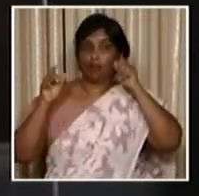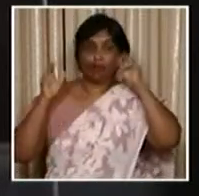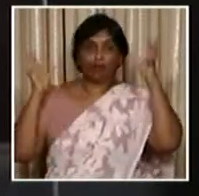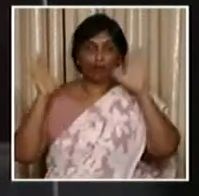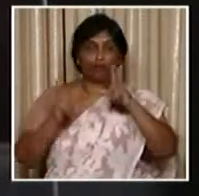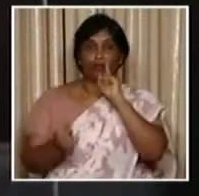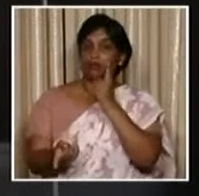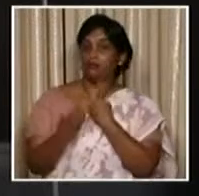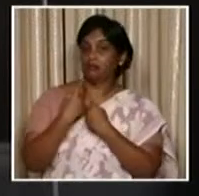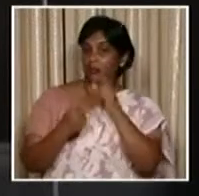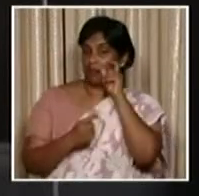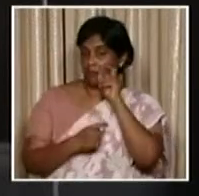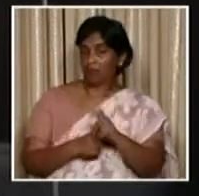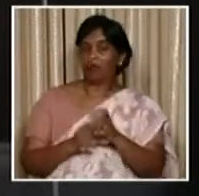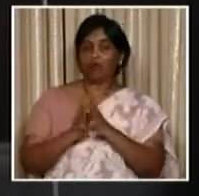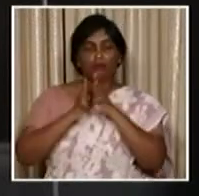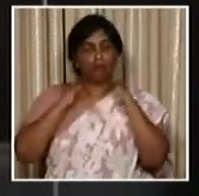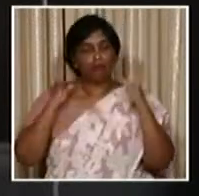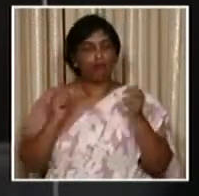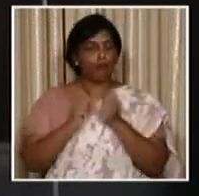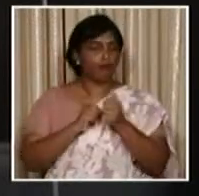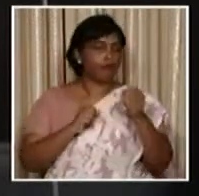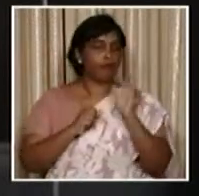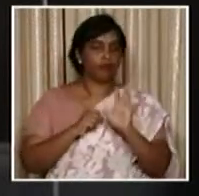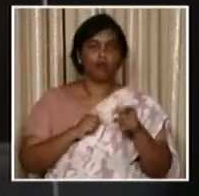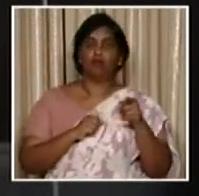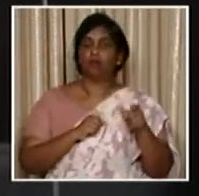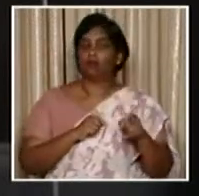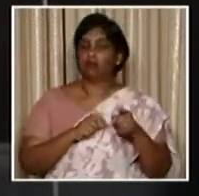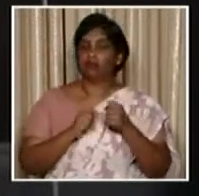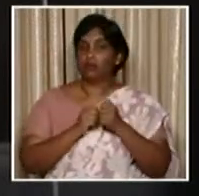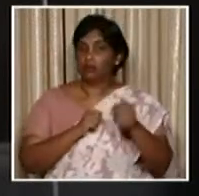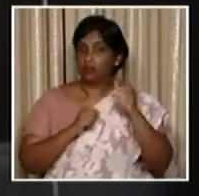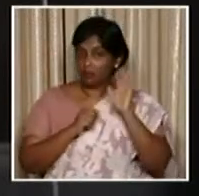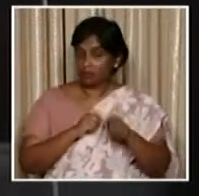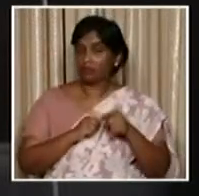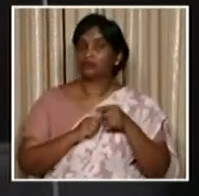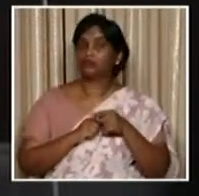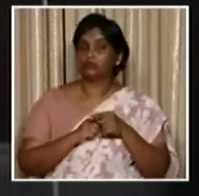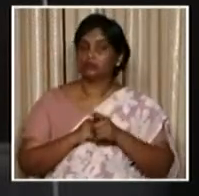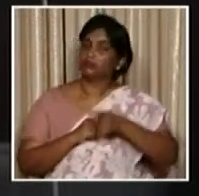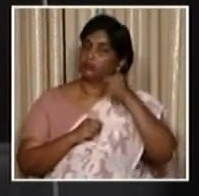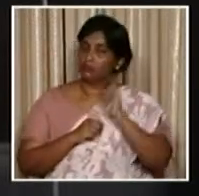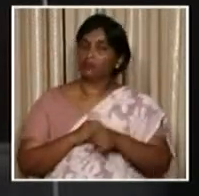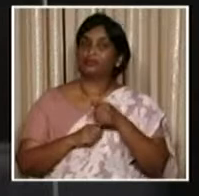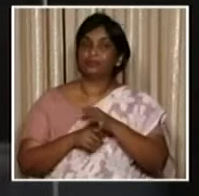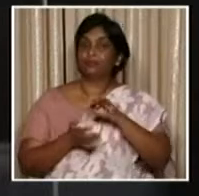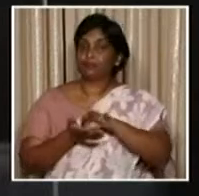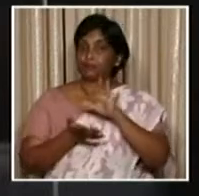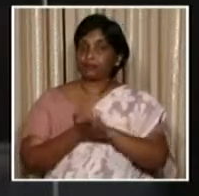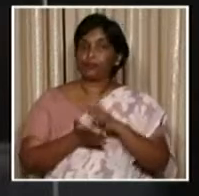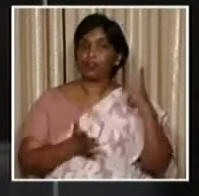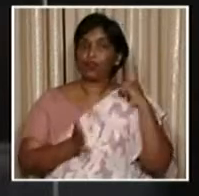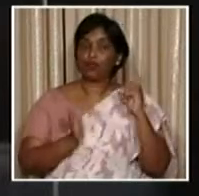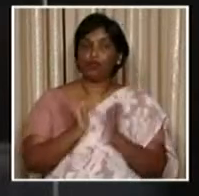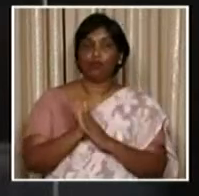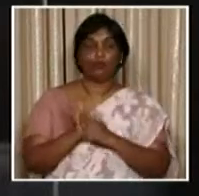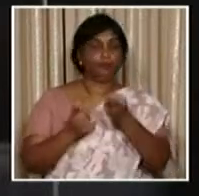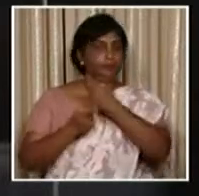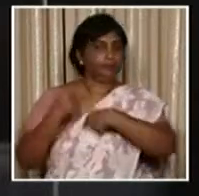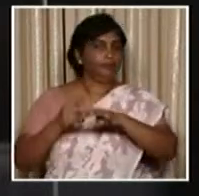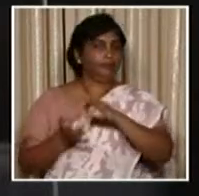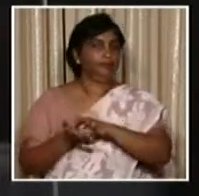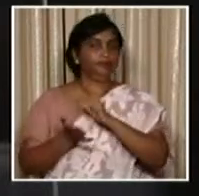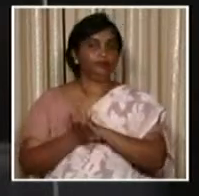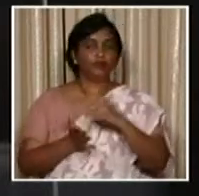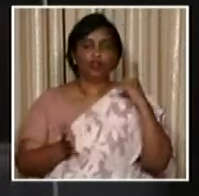janathawa pariksha karala vishala mehewumak karannawa ehe mehewumak karanna nan aniwaryen me teerne araksha council edi gannawa